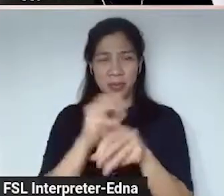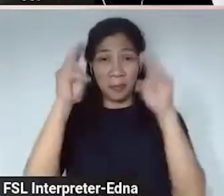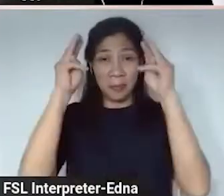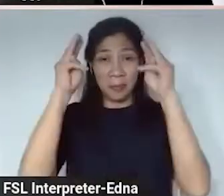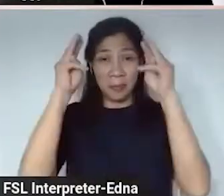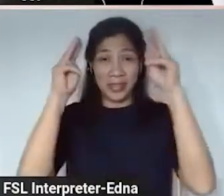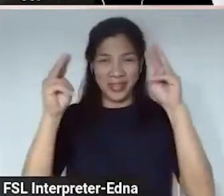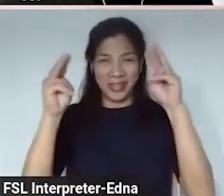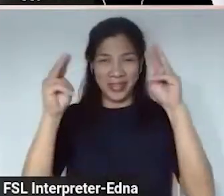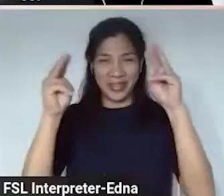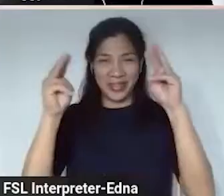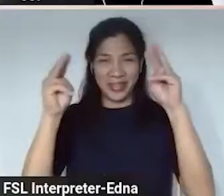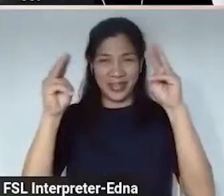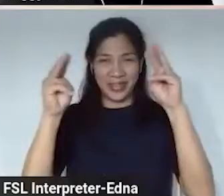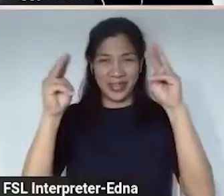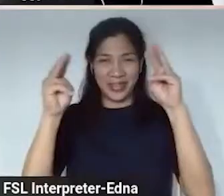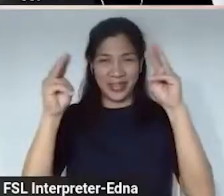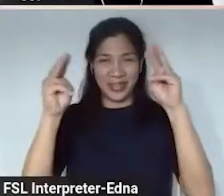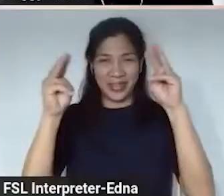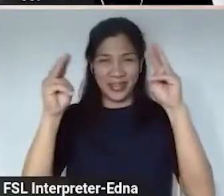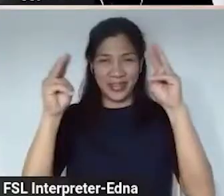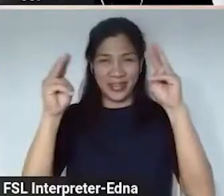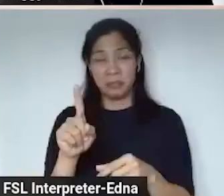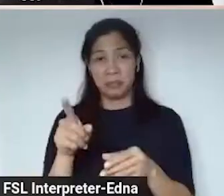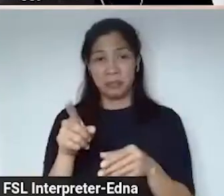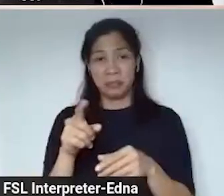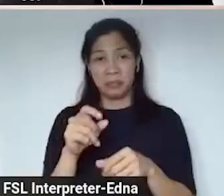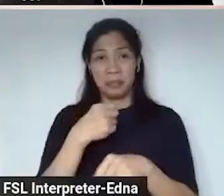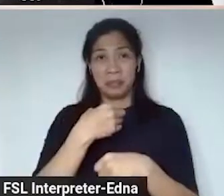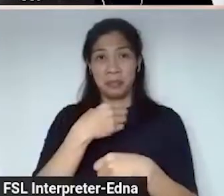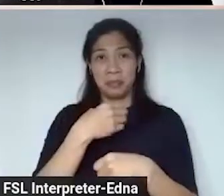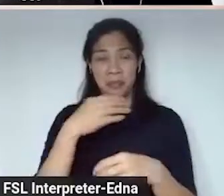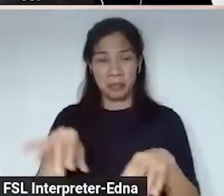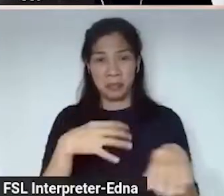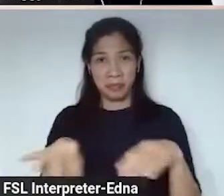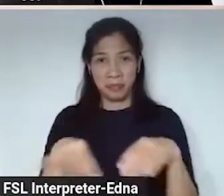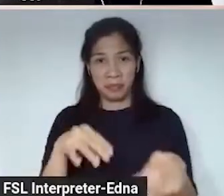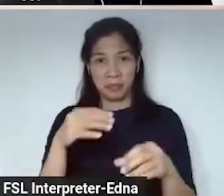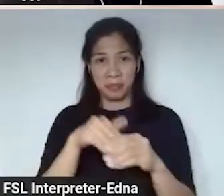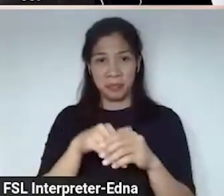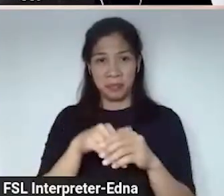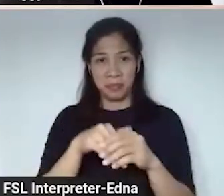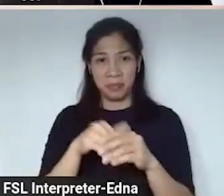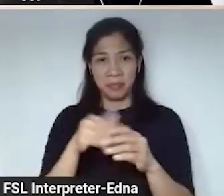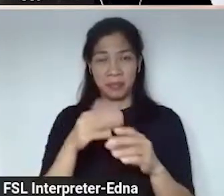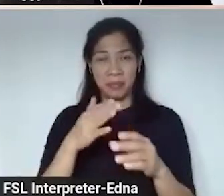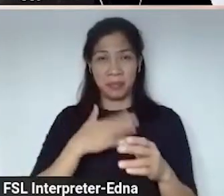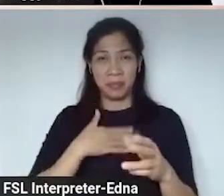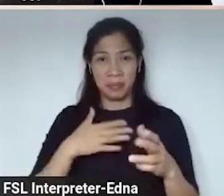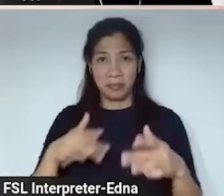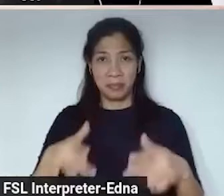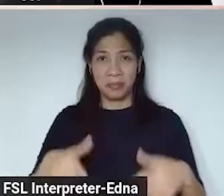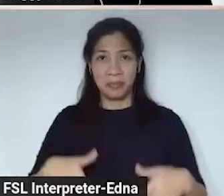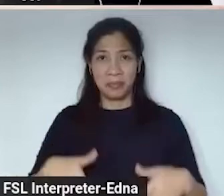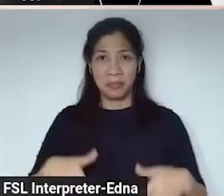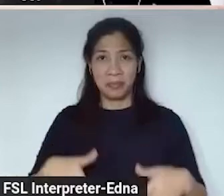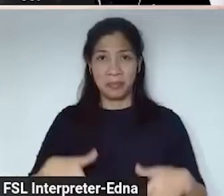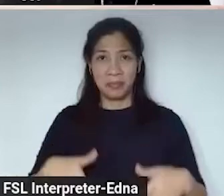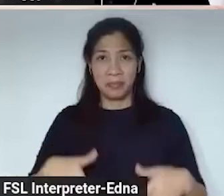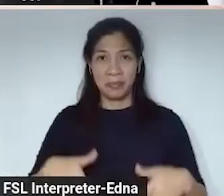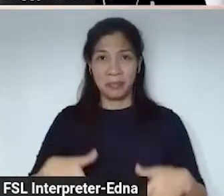mga nangyari sa buhay ko na imagine, aba, hindi ka lang atleta, naging national para-athlete ka